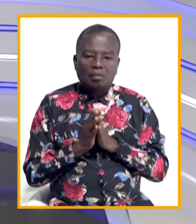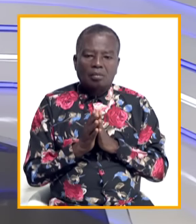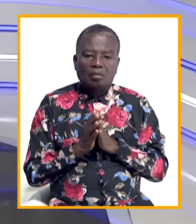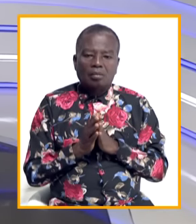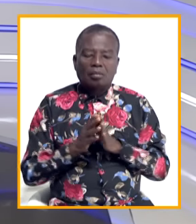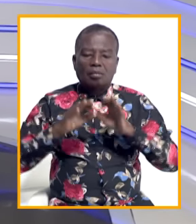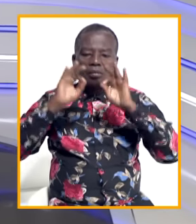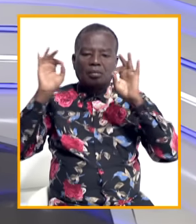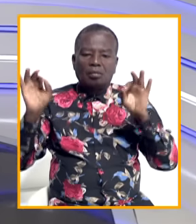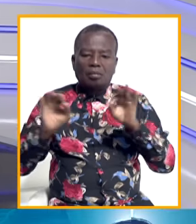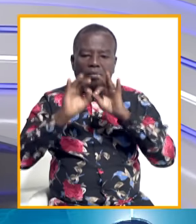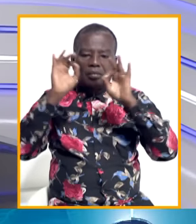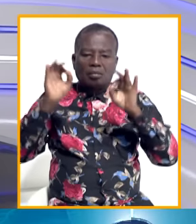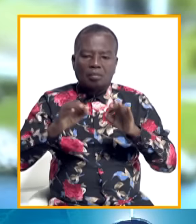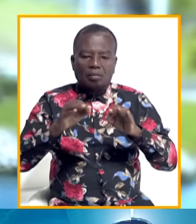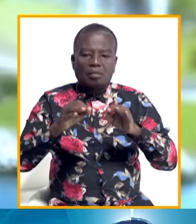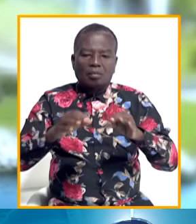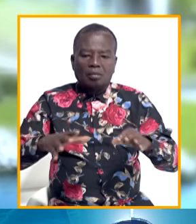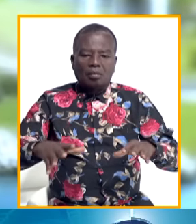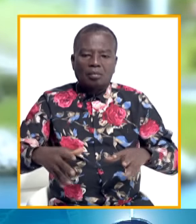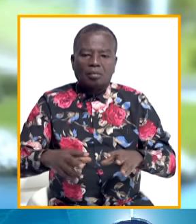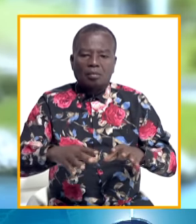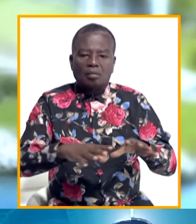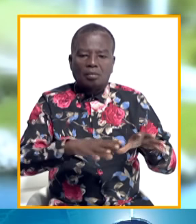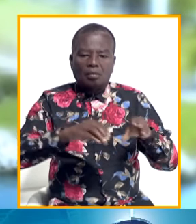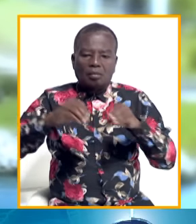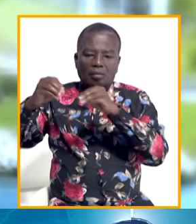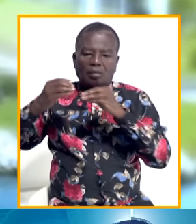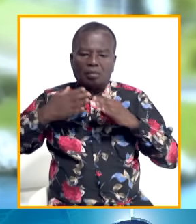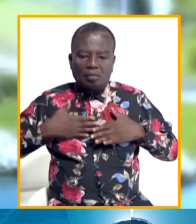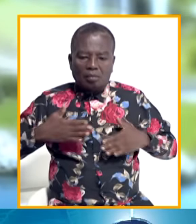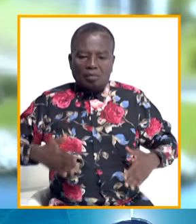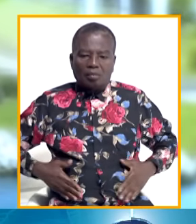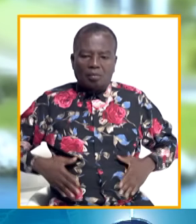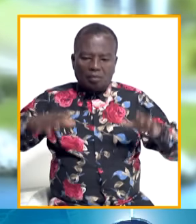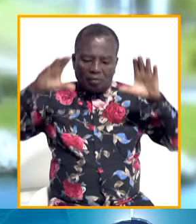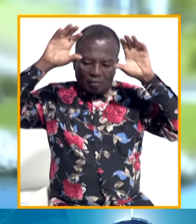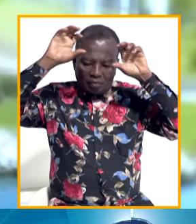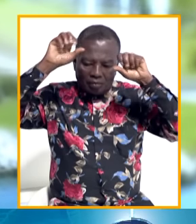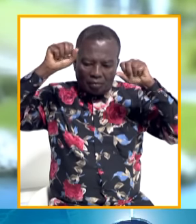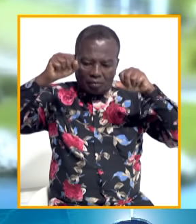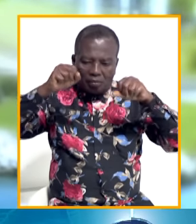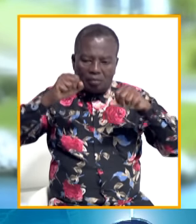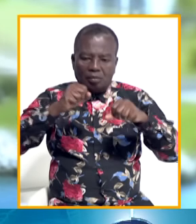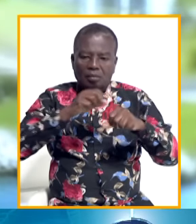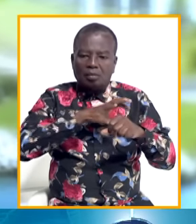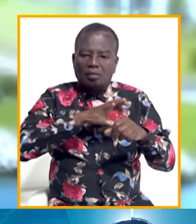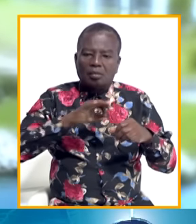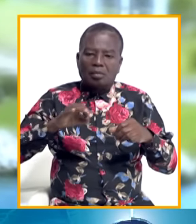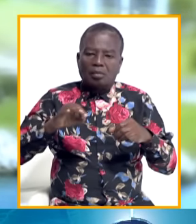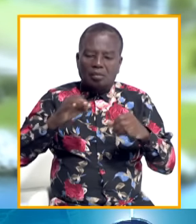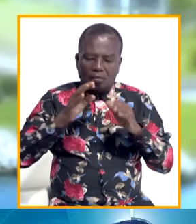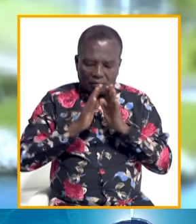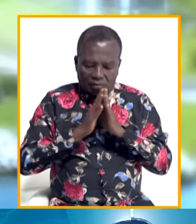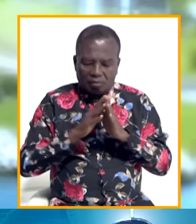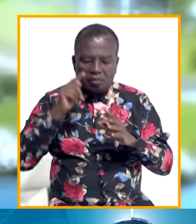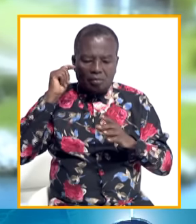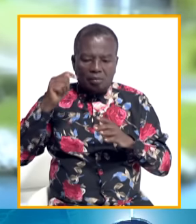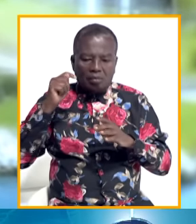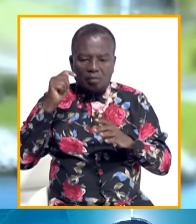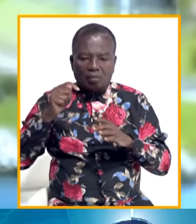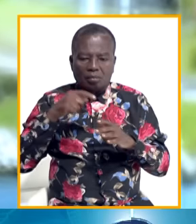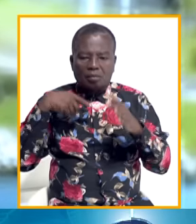la cérémonie de levée du corps du président du Conseil supérieur de la magistrature s'est tenue à Ivoussep, Trècheville. Prière et